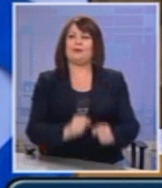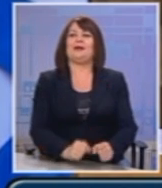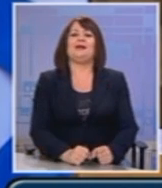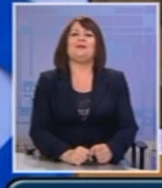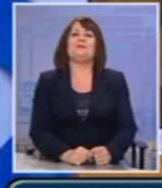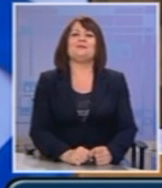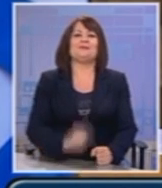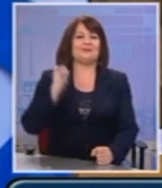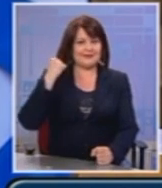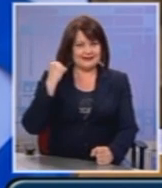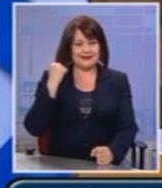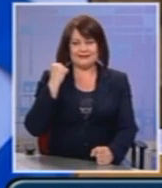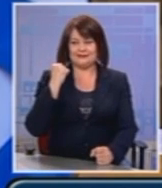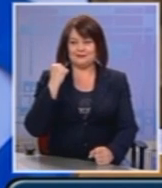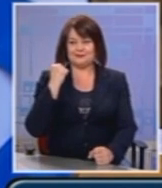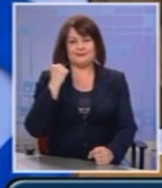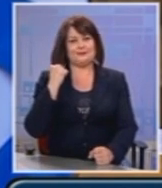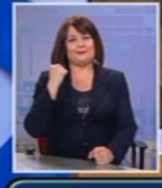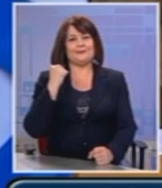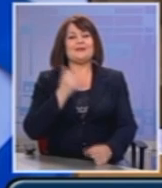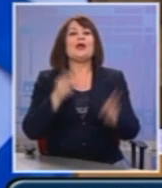λοιπόν αφού